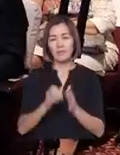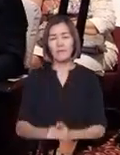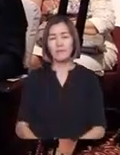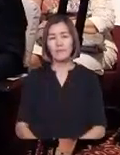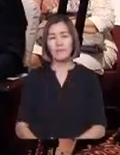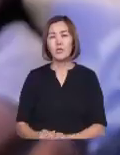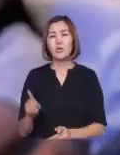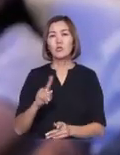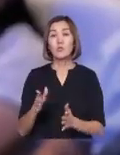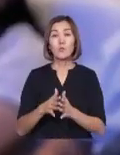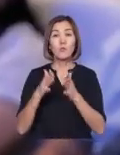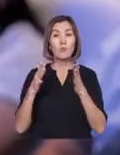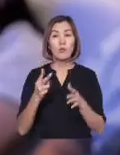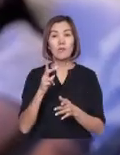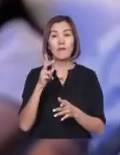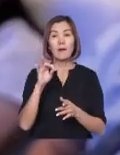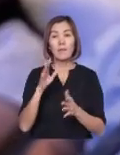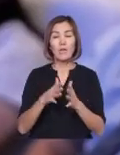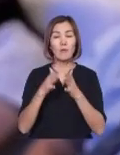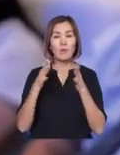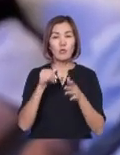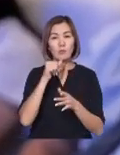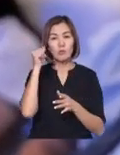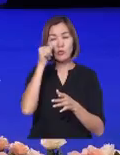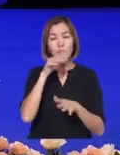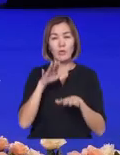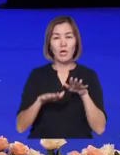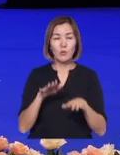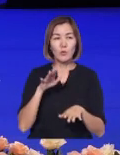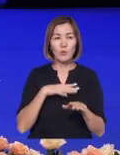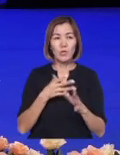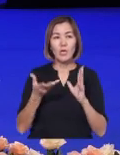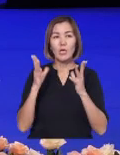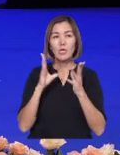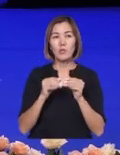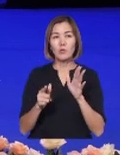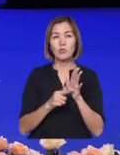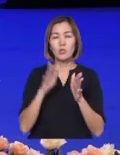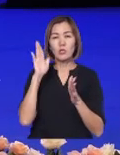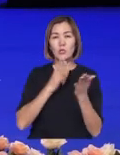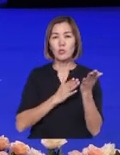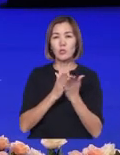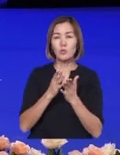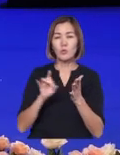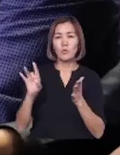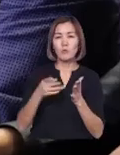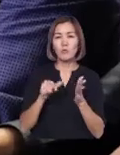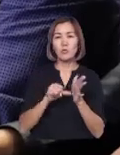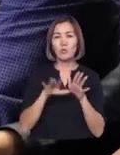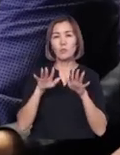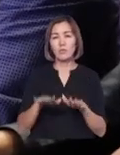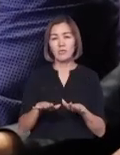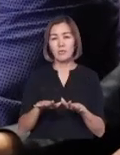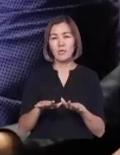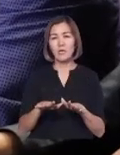84,5%, что более чем на 2 балла выше показателя прошлого года. В итоге область ЖТСУ в разрезе республики занимает 6-е место,